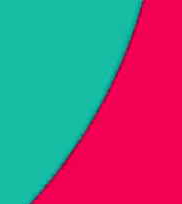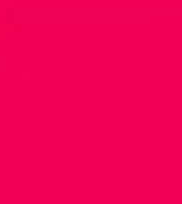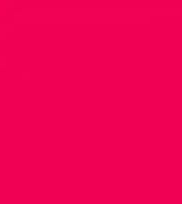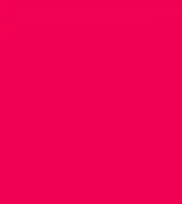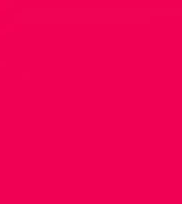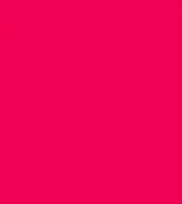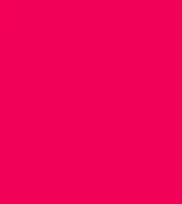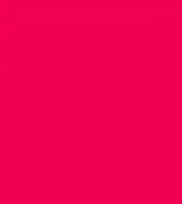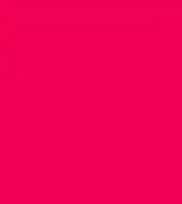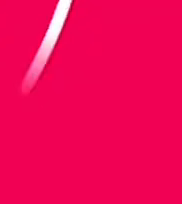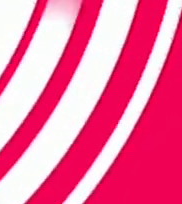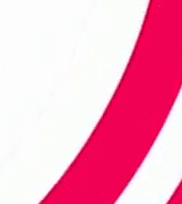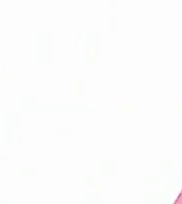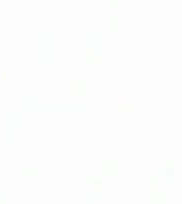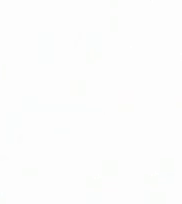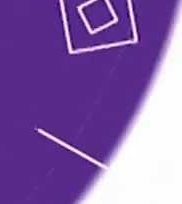Hai